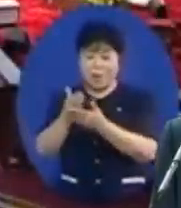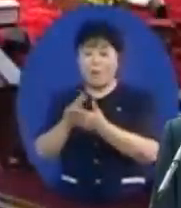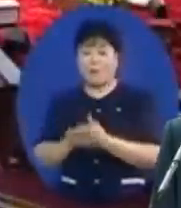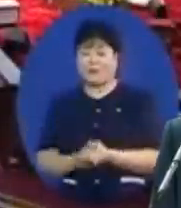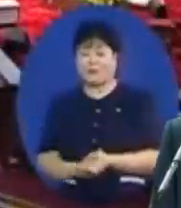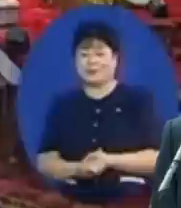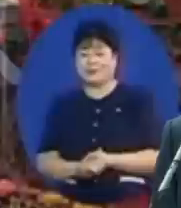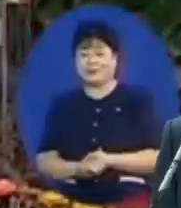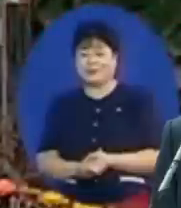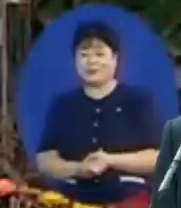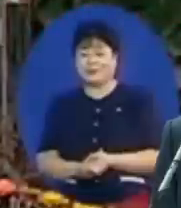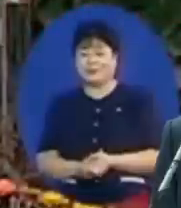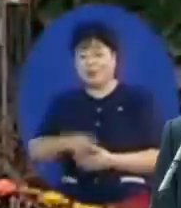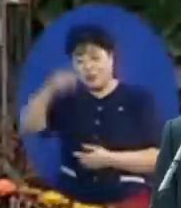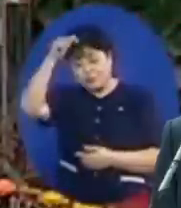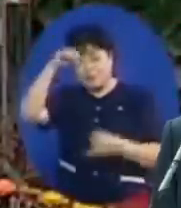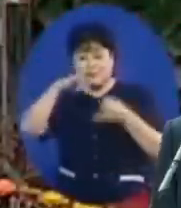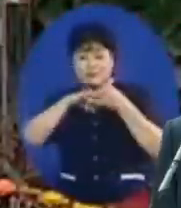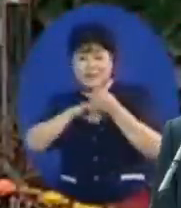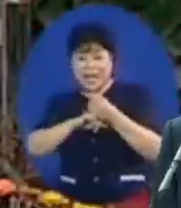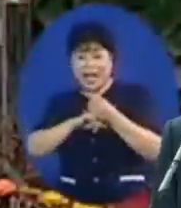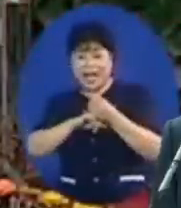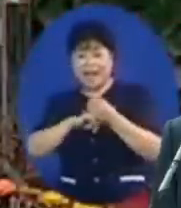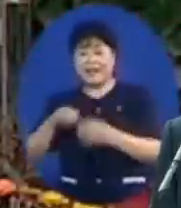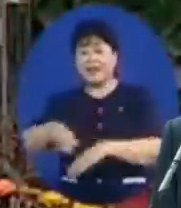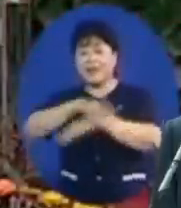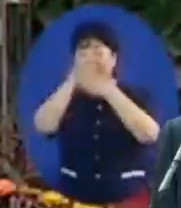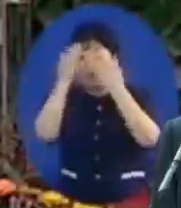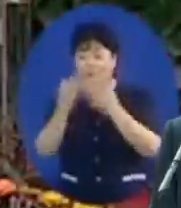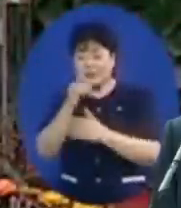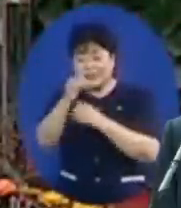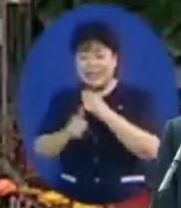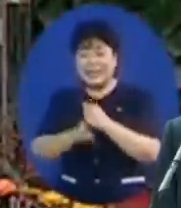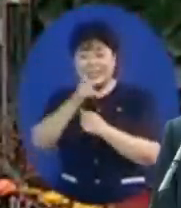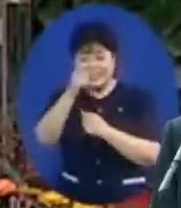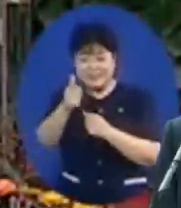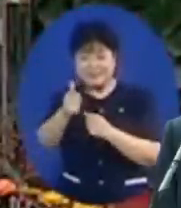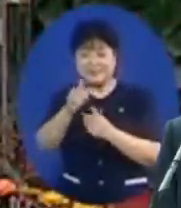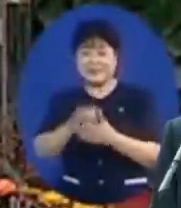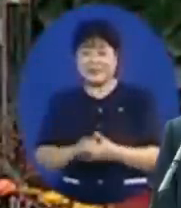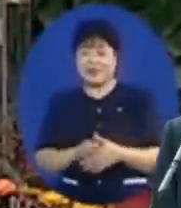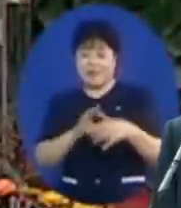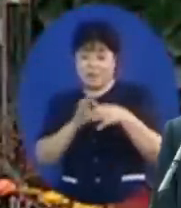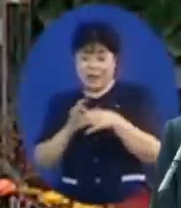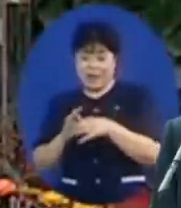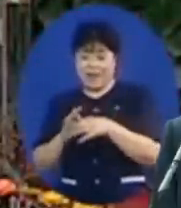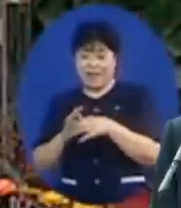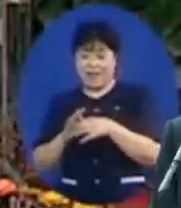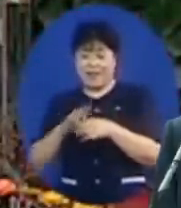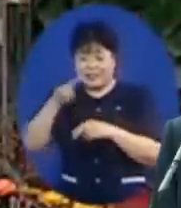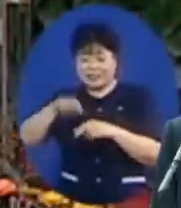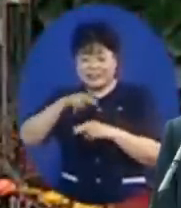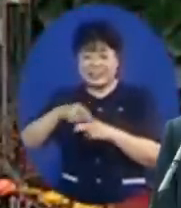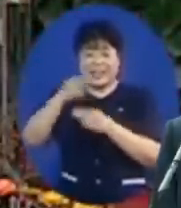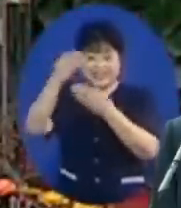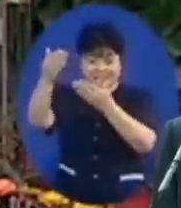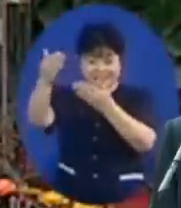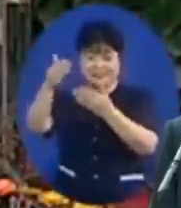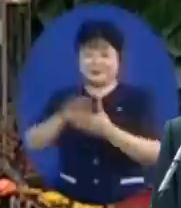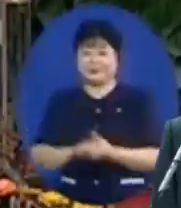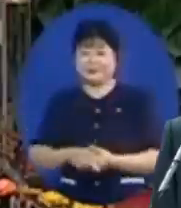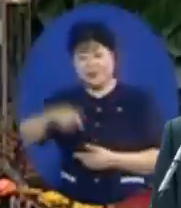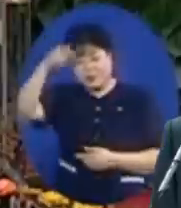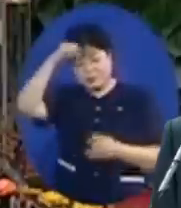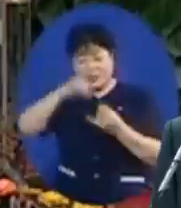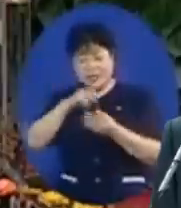것입니다. 구약시대에도 모든 하나님께 관한 것은 제사를 드리는 것입니다. 여러분